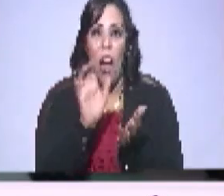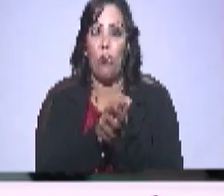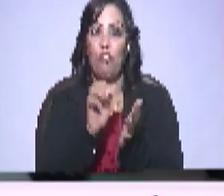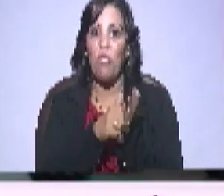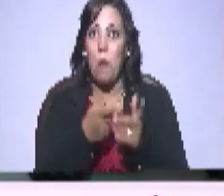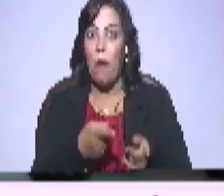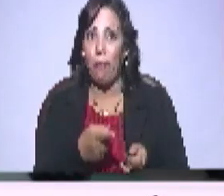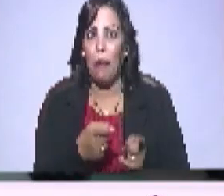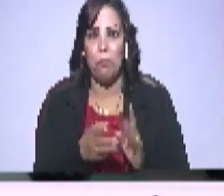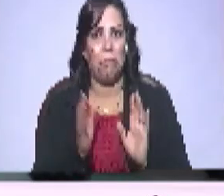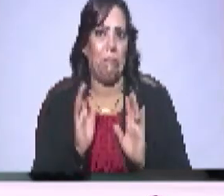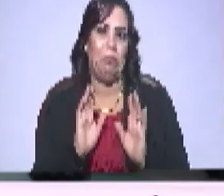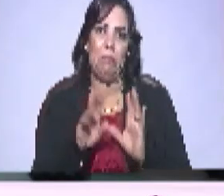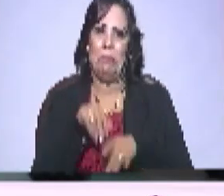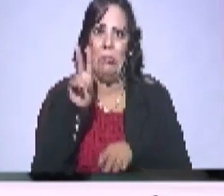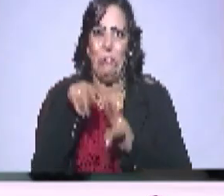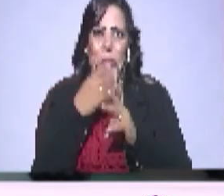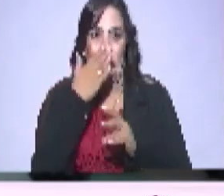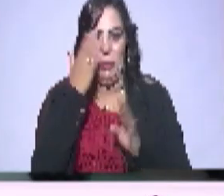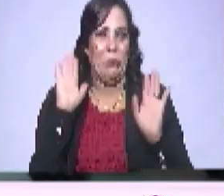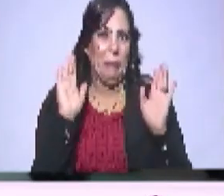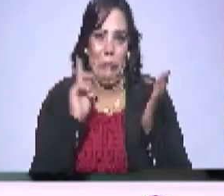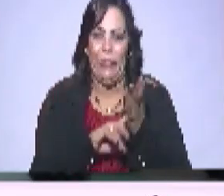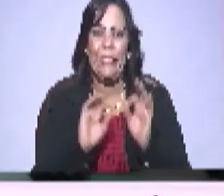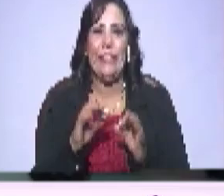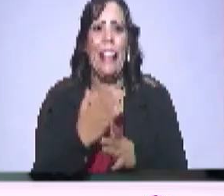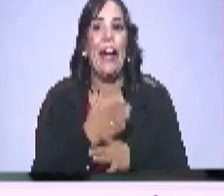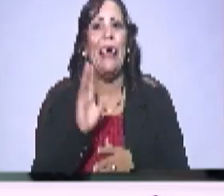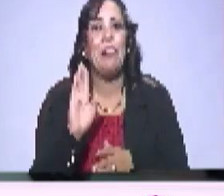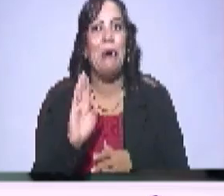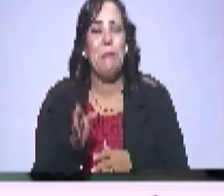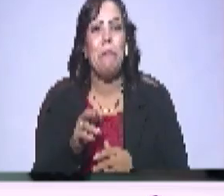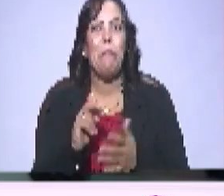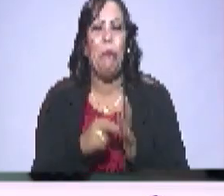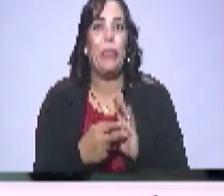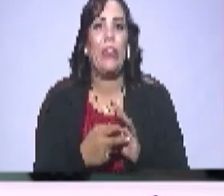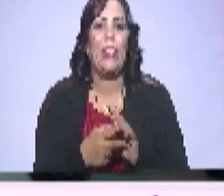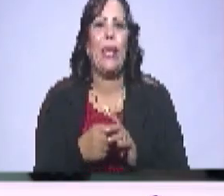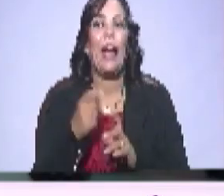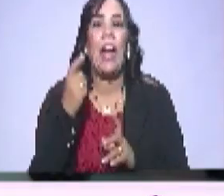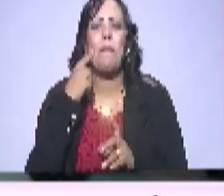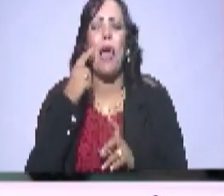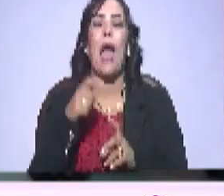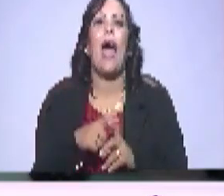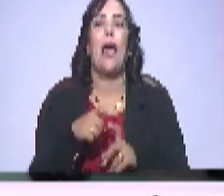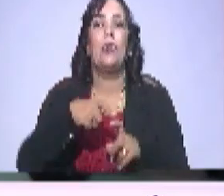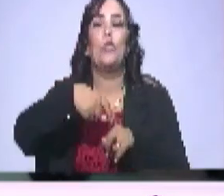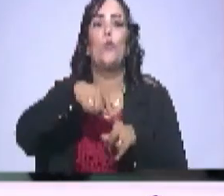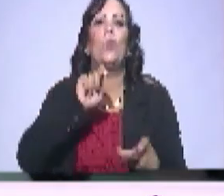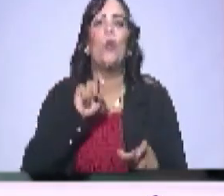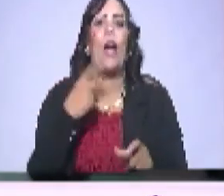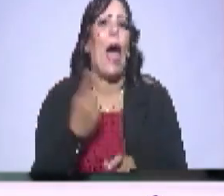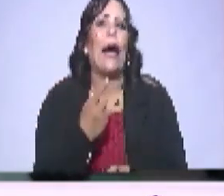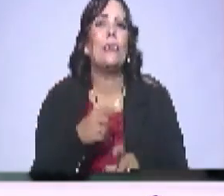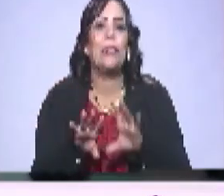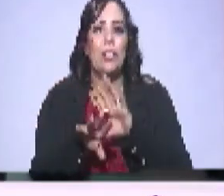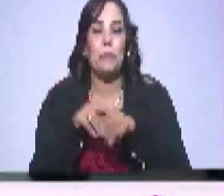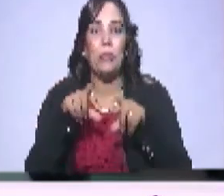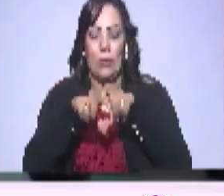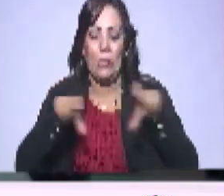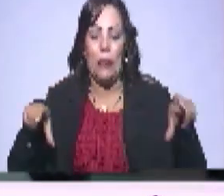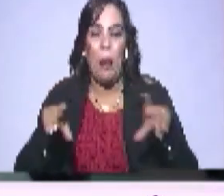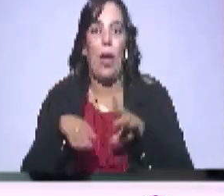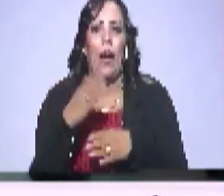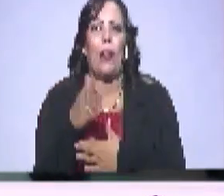قادر ان انا اشتري سمك القرش. انا ممكن اجيب سمك اللي هي التونه دي. ما هو الشيف قال لنا ان احنا ينفع نعمل اي نوع